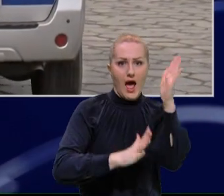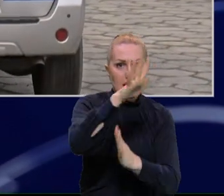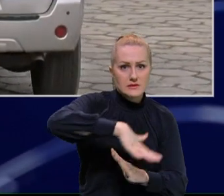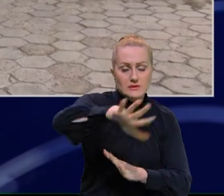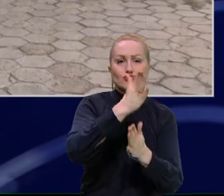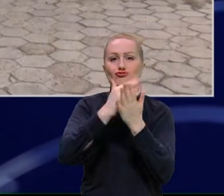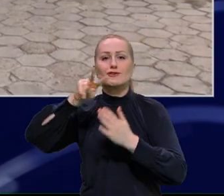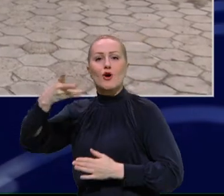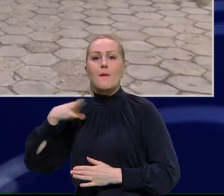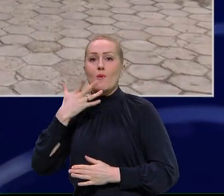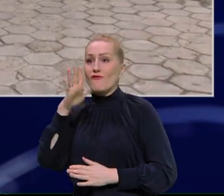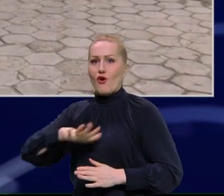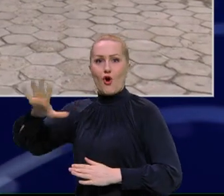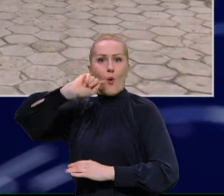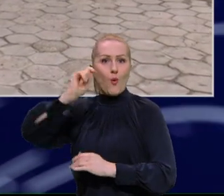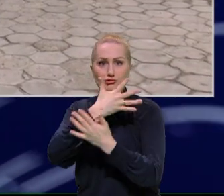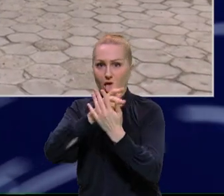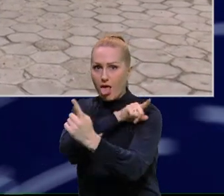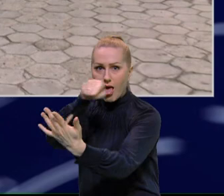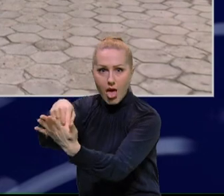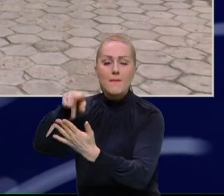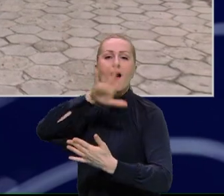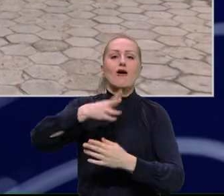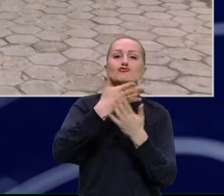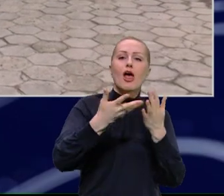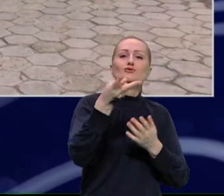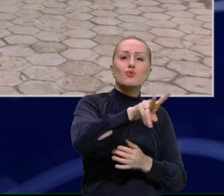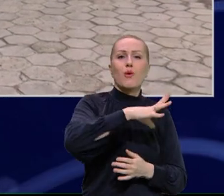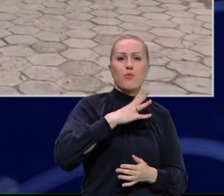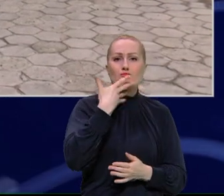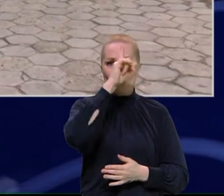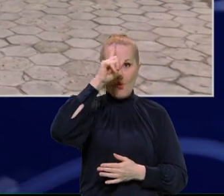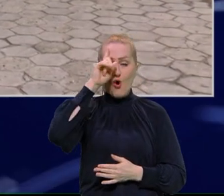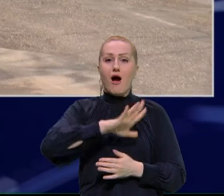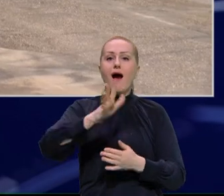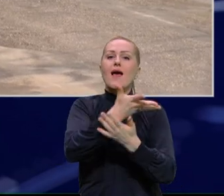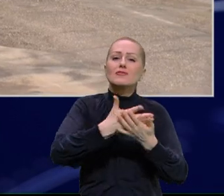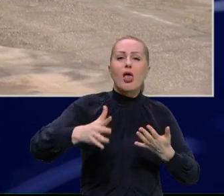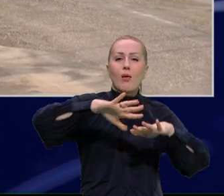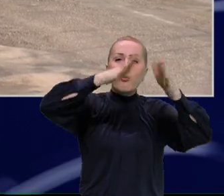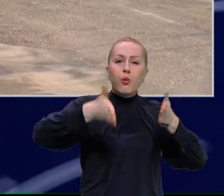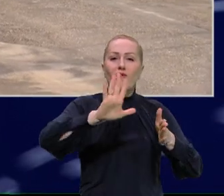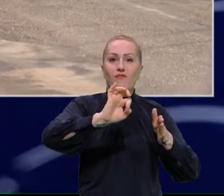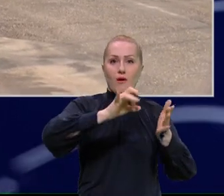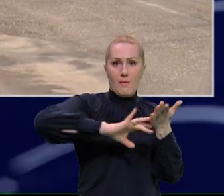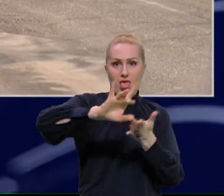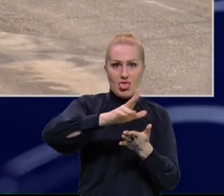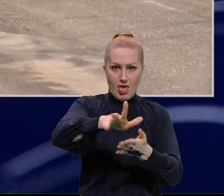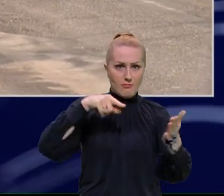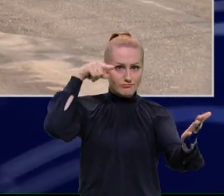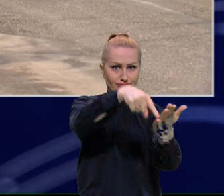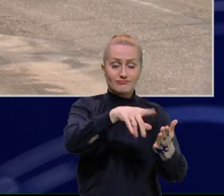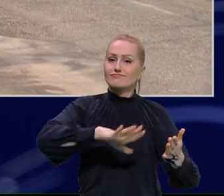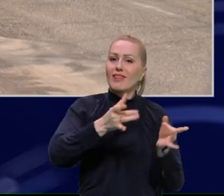odleciał w stronę ukraińską, jeszcze inni mówili, że spadł na budynki gminne. Dlatego natychmiast na terenie